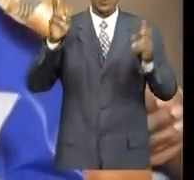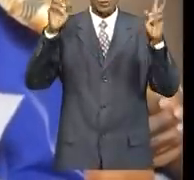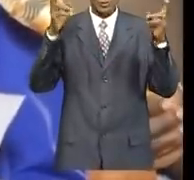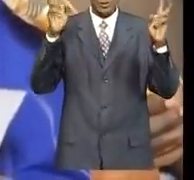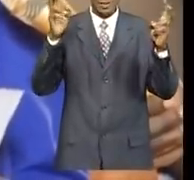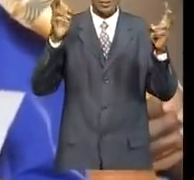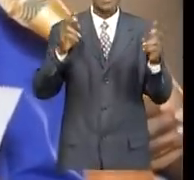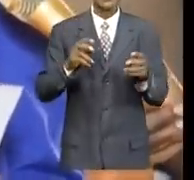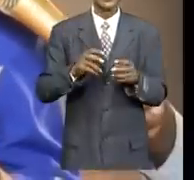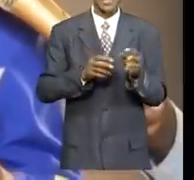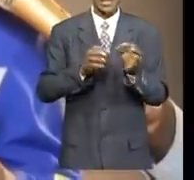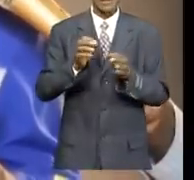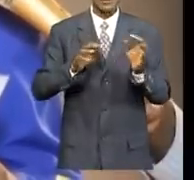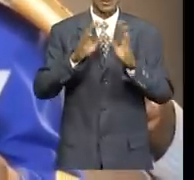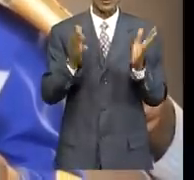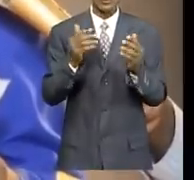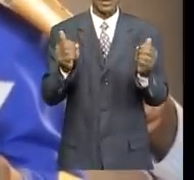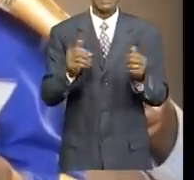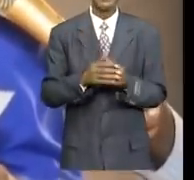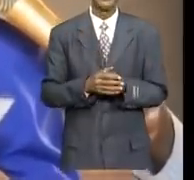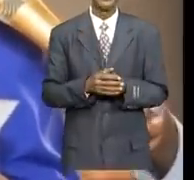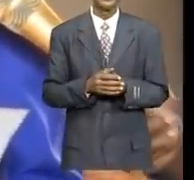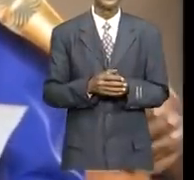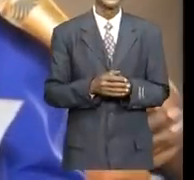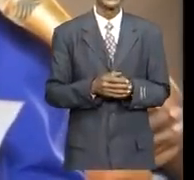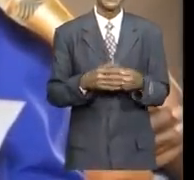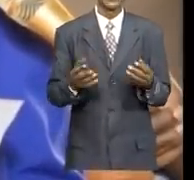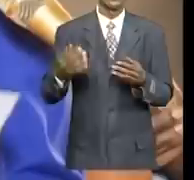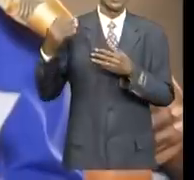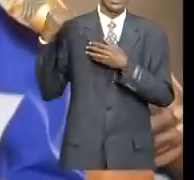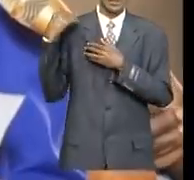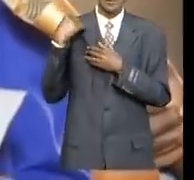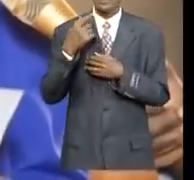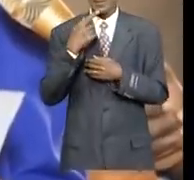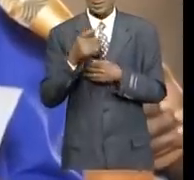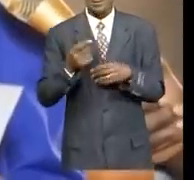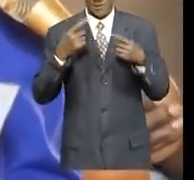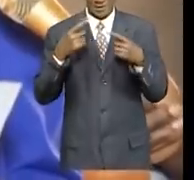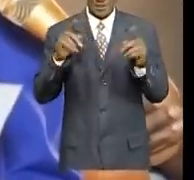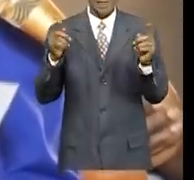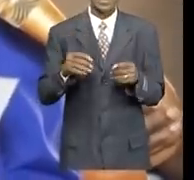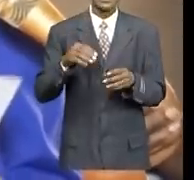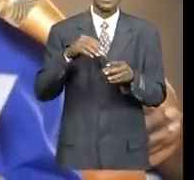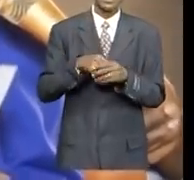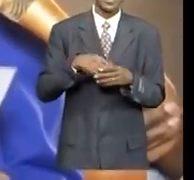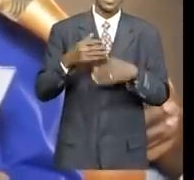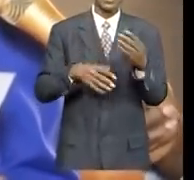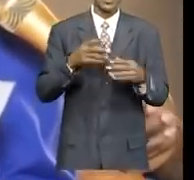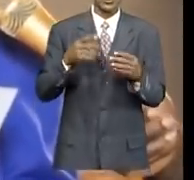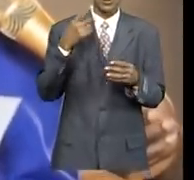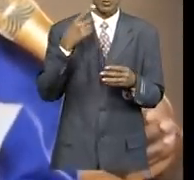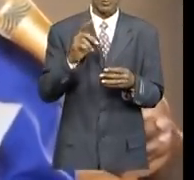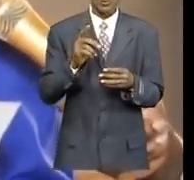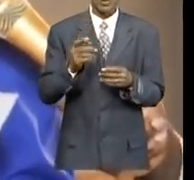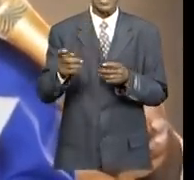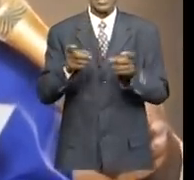après délibération à huis clos. Le cas du docteur en administration des affaires, la gestion, avec la